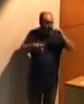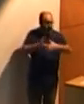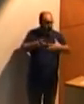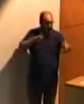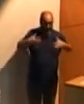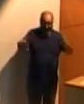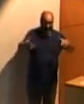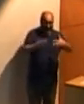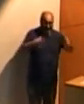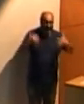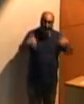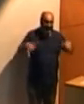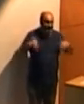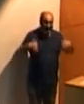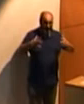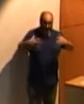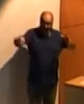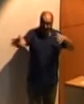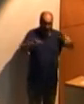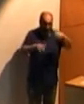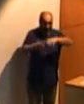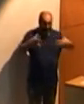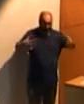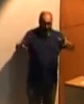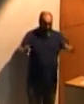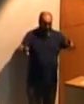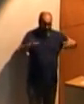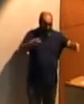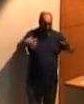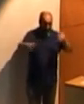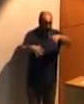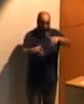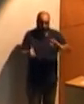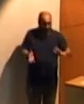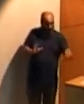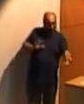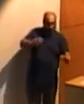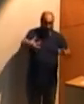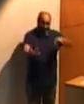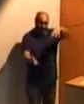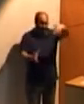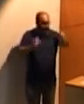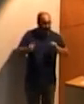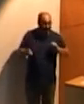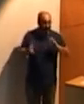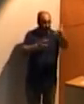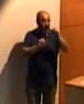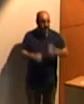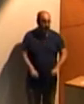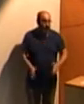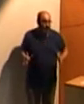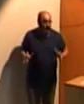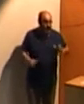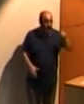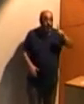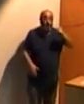inachevé inaccompli profond dynamique au sein de la caussade duquel il y a de l'évolution ça c'est extrêmement intéressant si